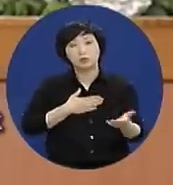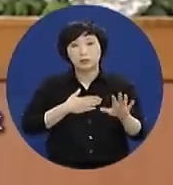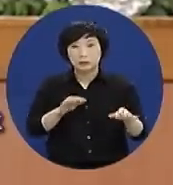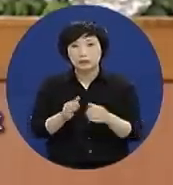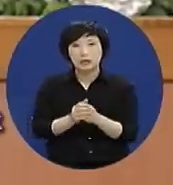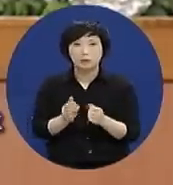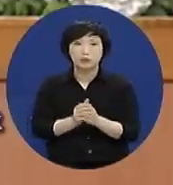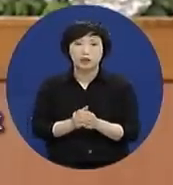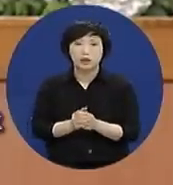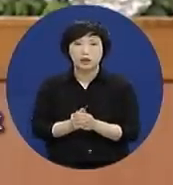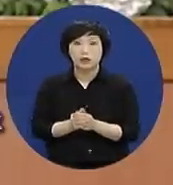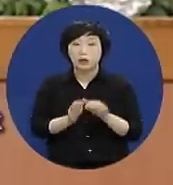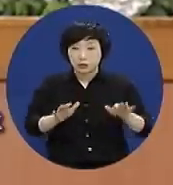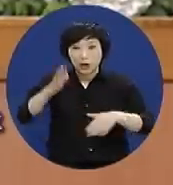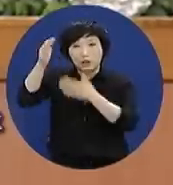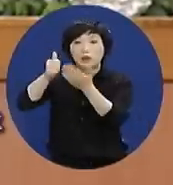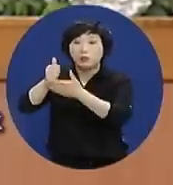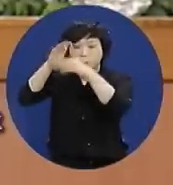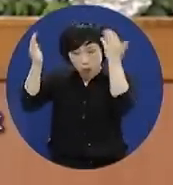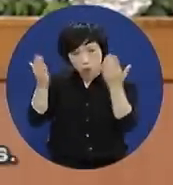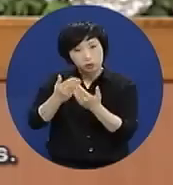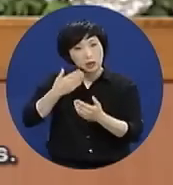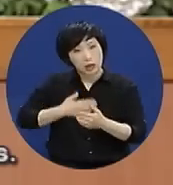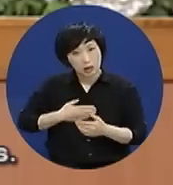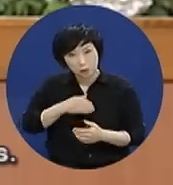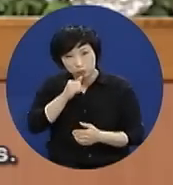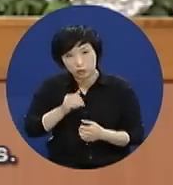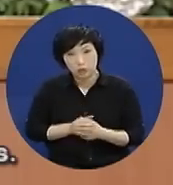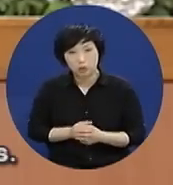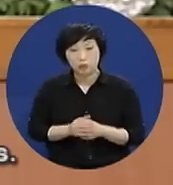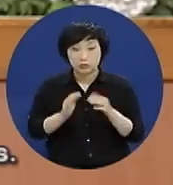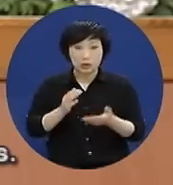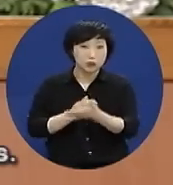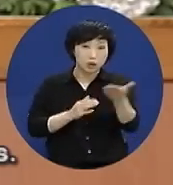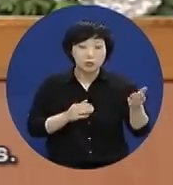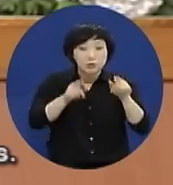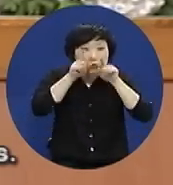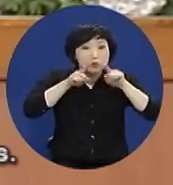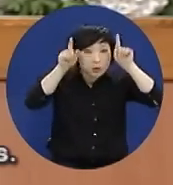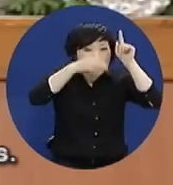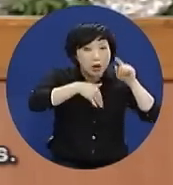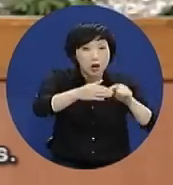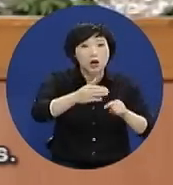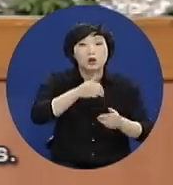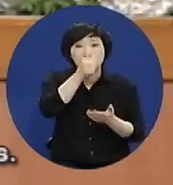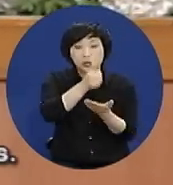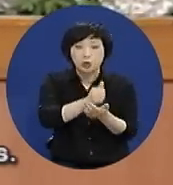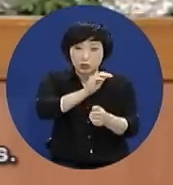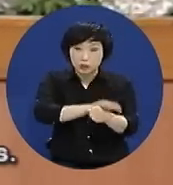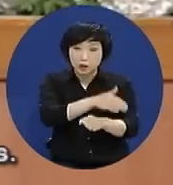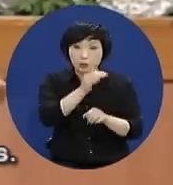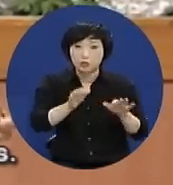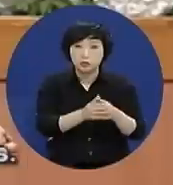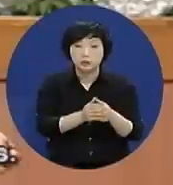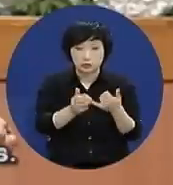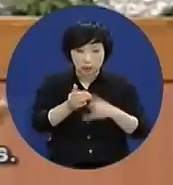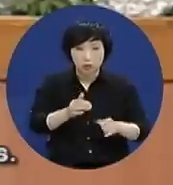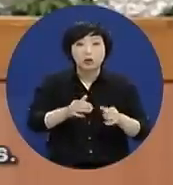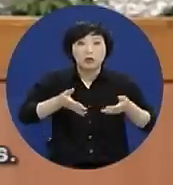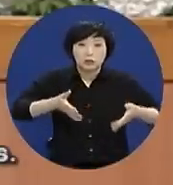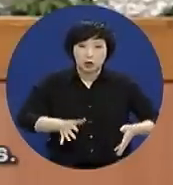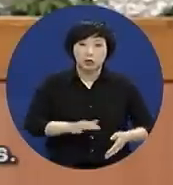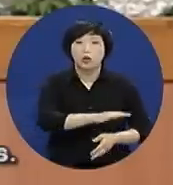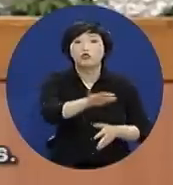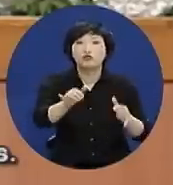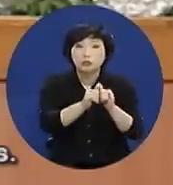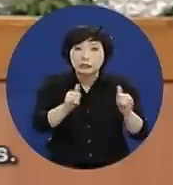のです神様は全てを見ておられますしかし実際に地獄に行くべき